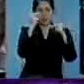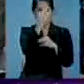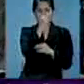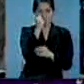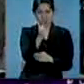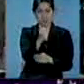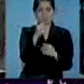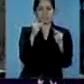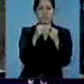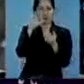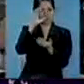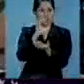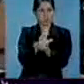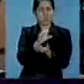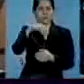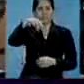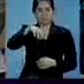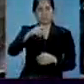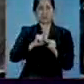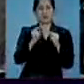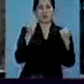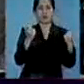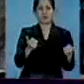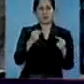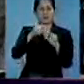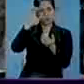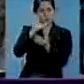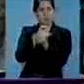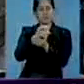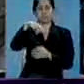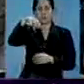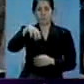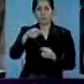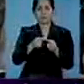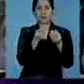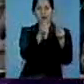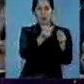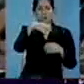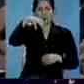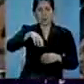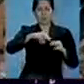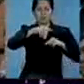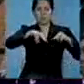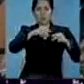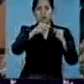องปราบปรามบัดนี้กองปราบปรามได้ส่งเรื่องให้กรมสอบสวนคดีพิเศษ